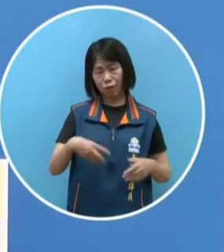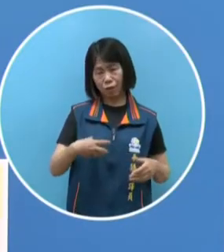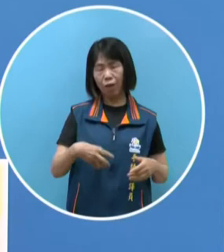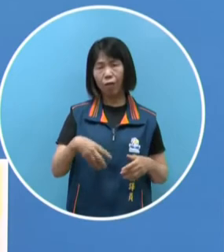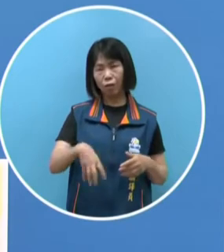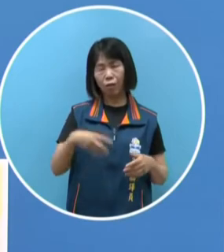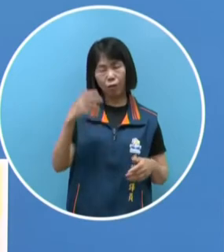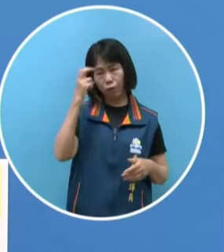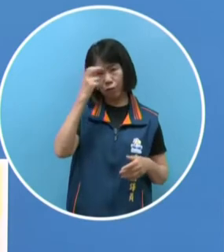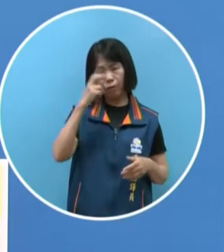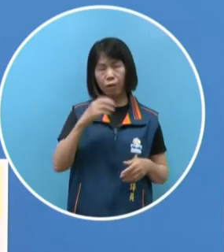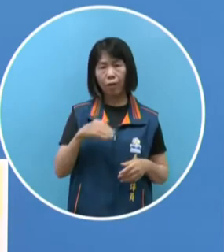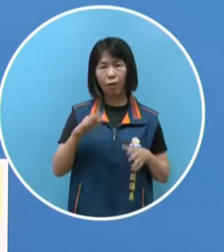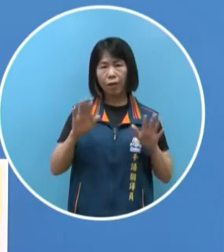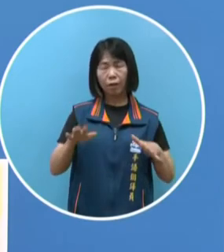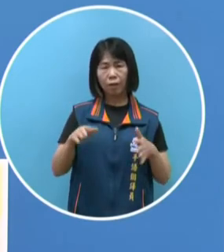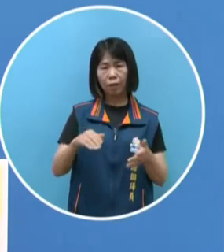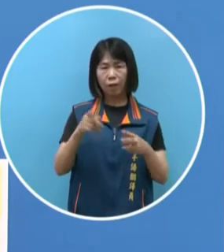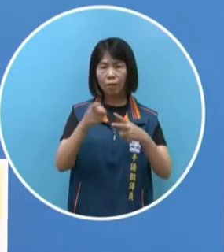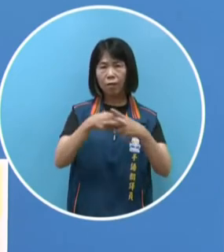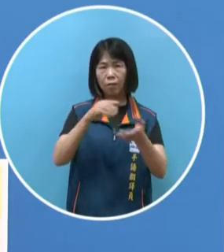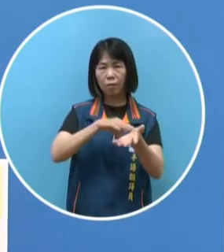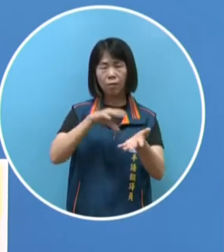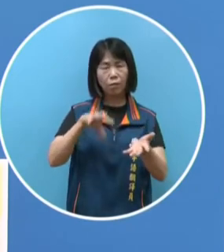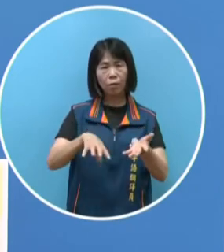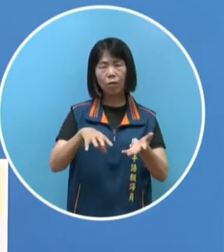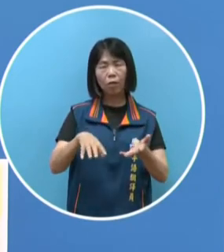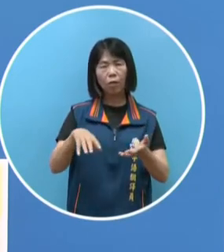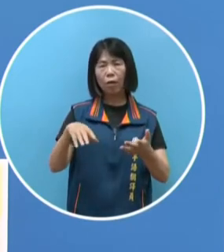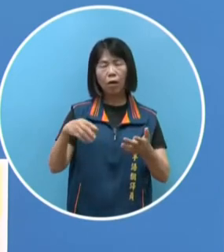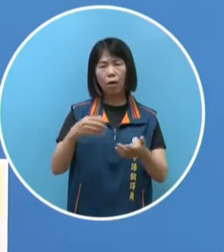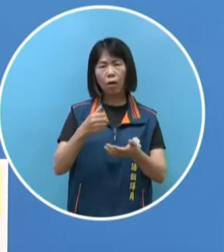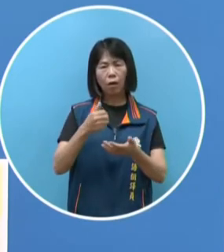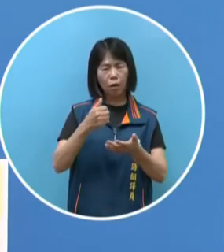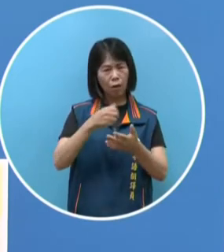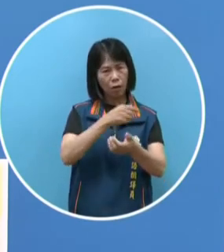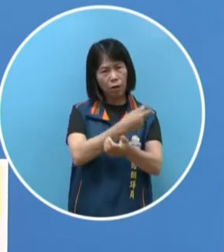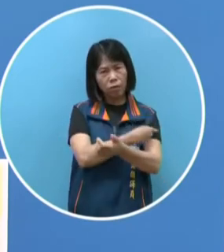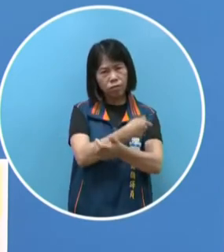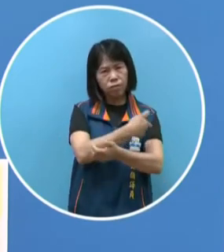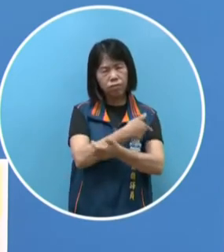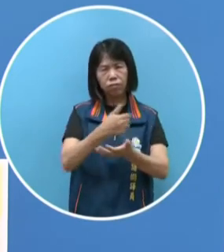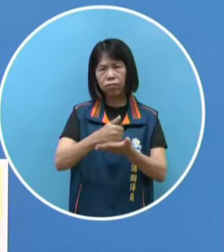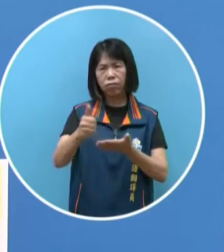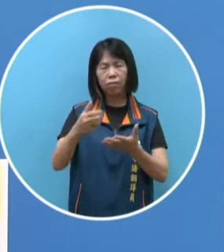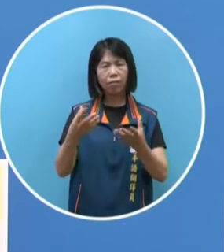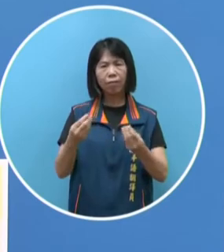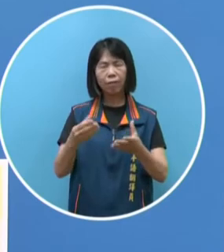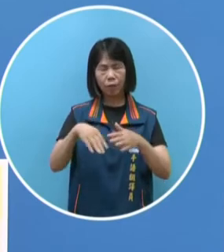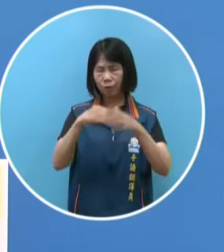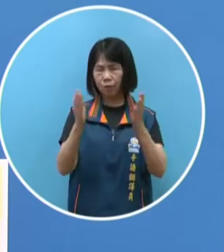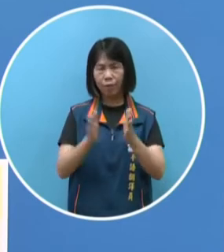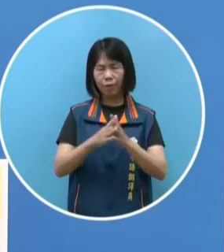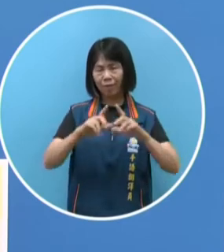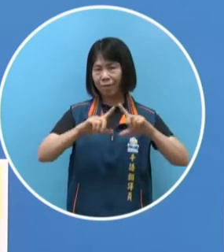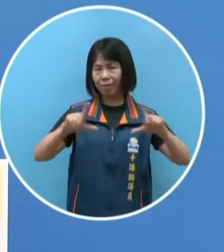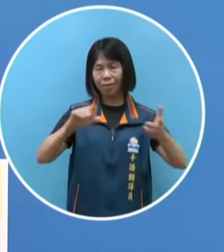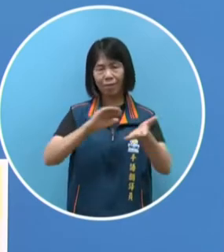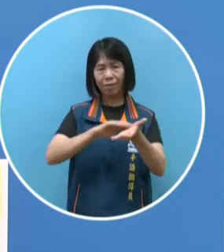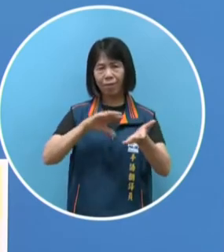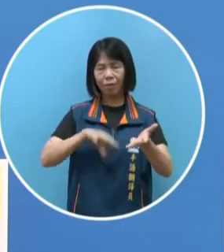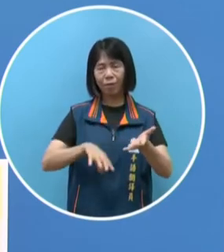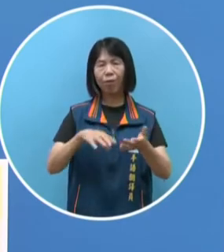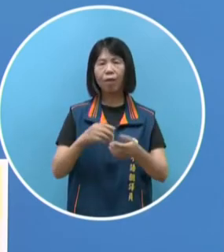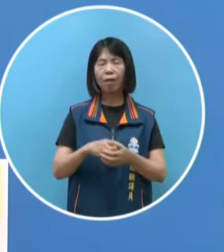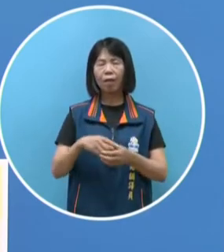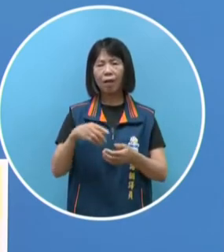诊所，所以您还是要到我们以上的医院来做预约，让我们的医师评